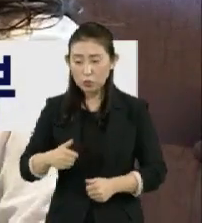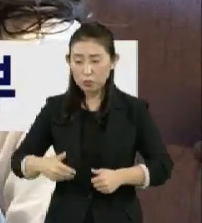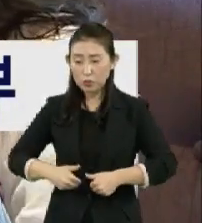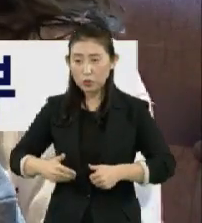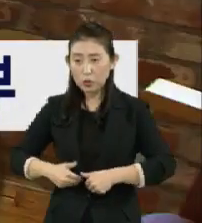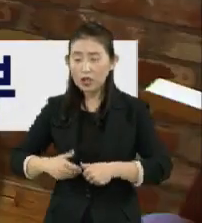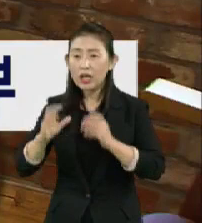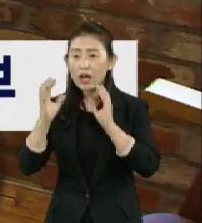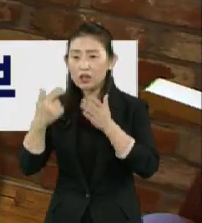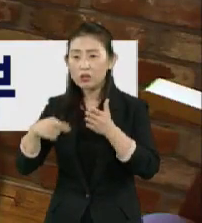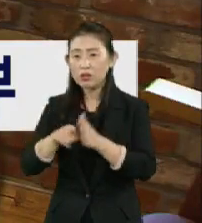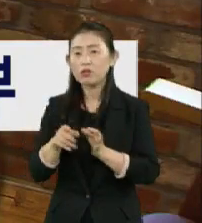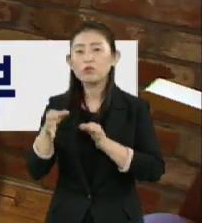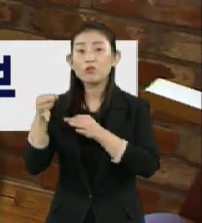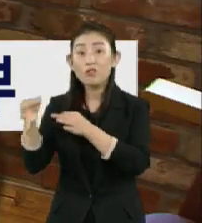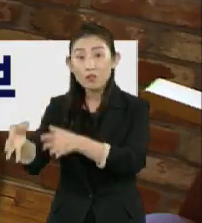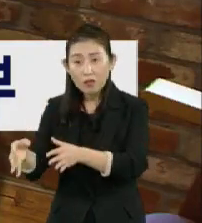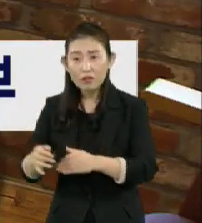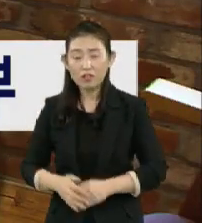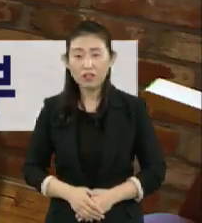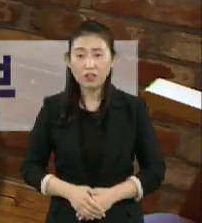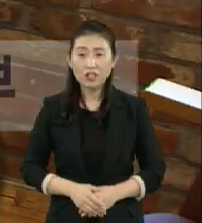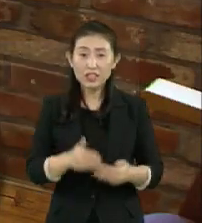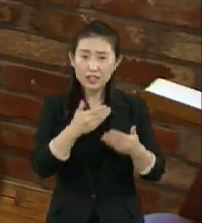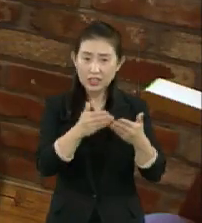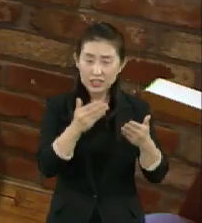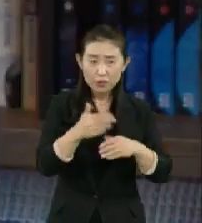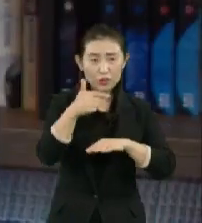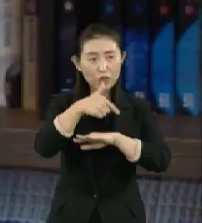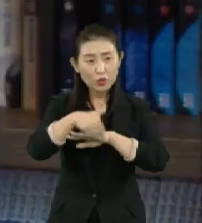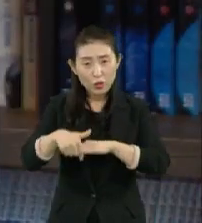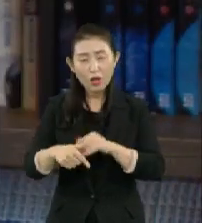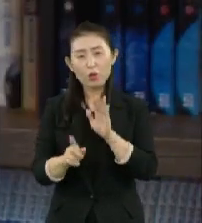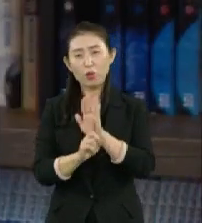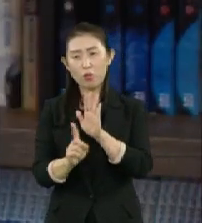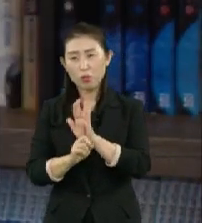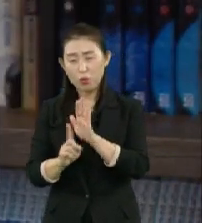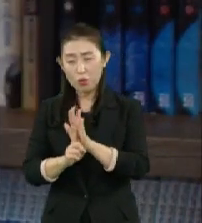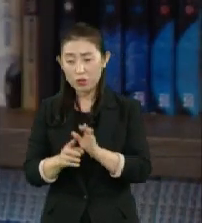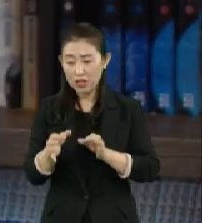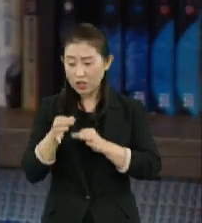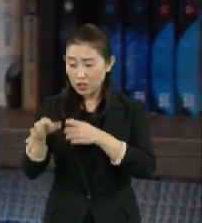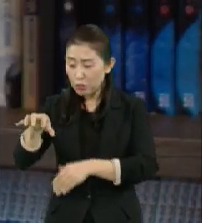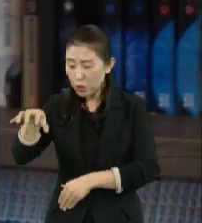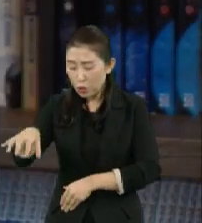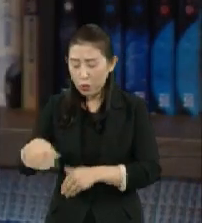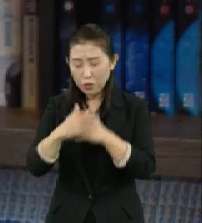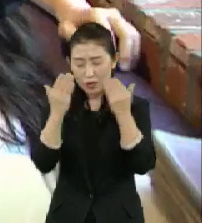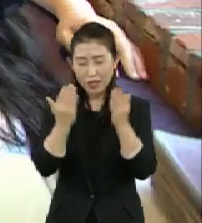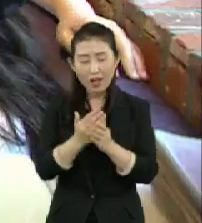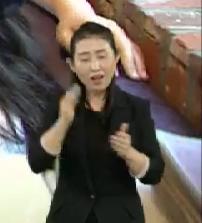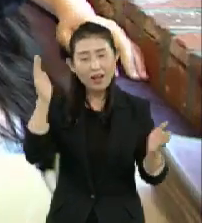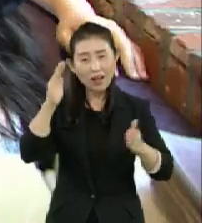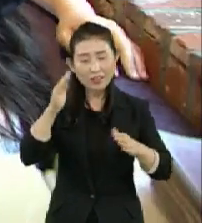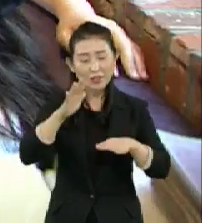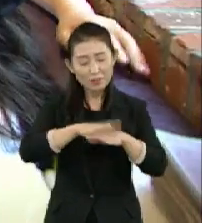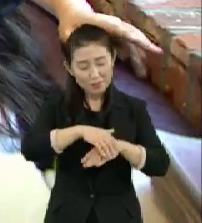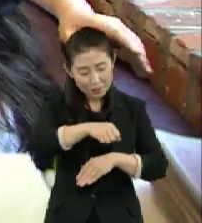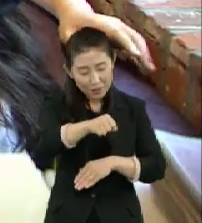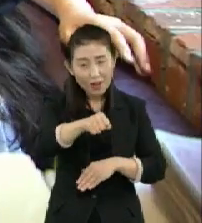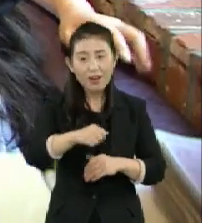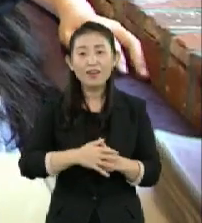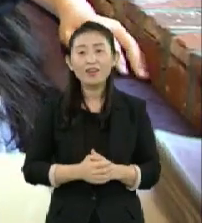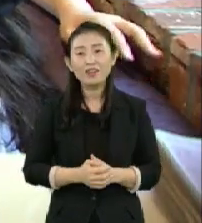필요한 아이들에게 전달합니다. 디자인부터 기획과 홍보, 그리고 기부처 선정까지 모두 다 학생들이